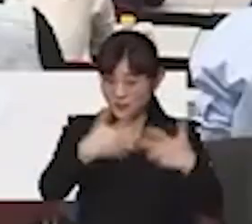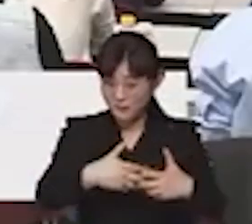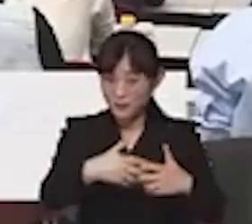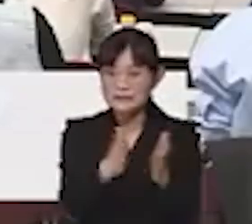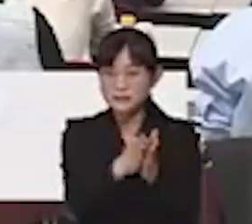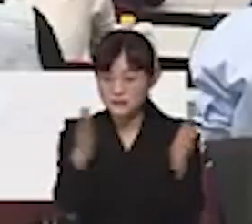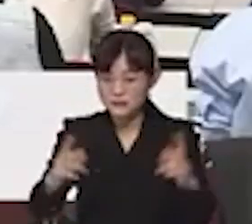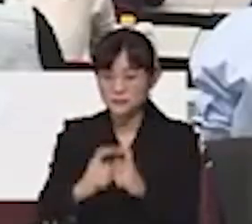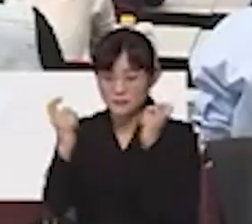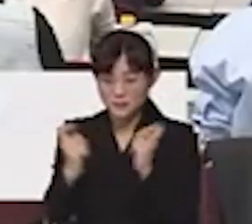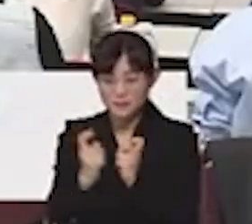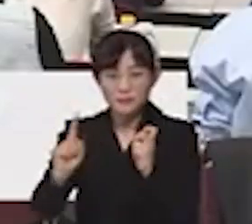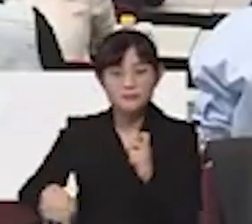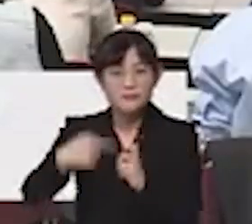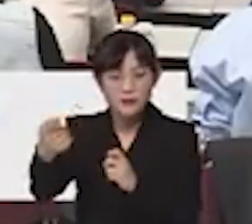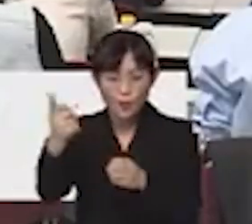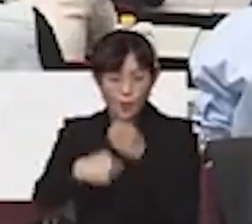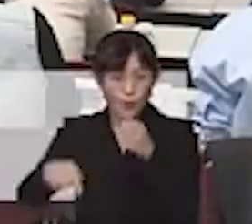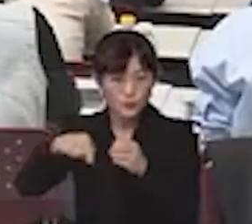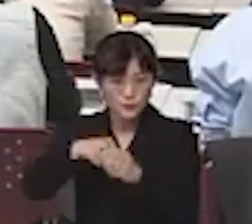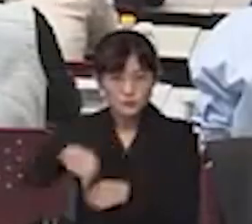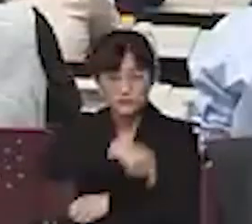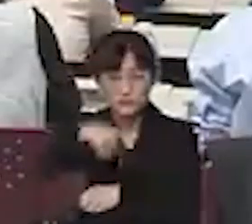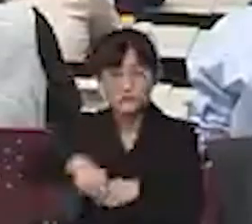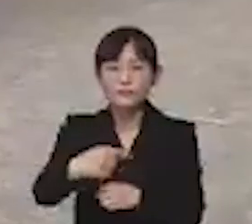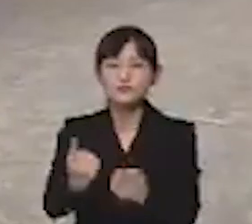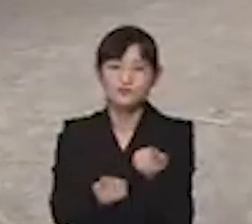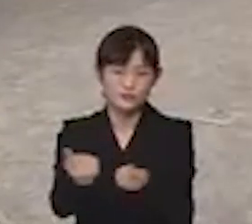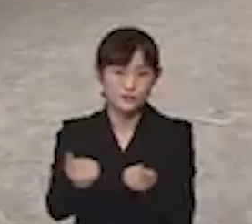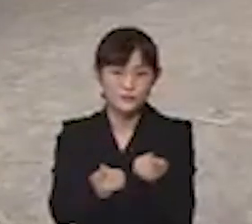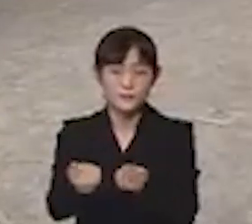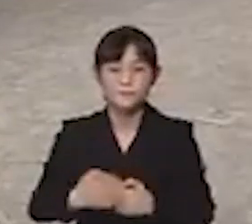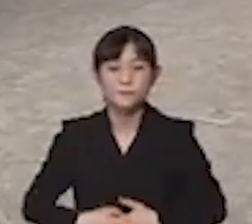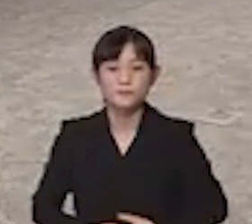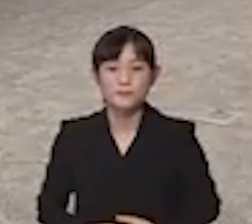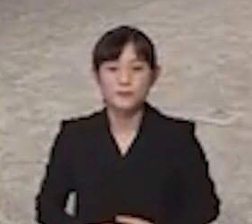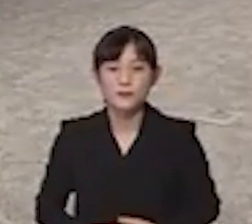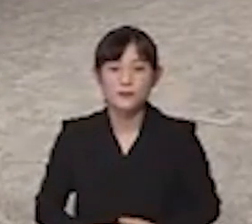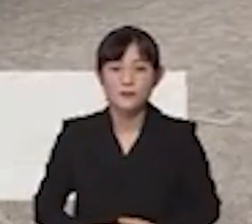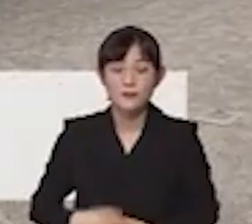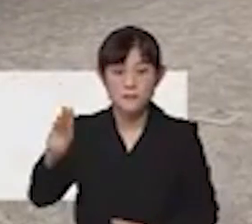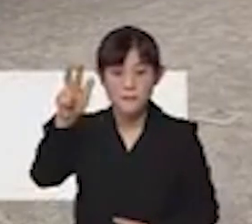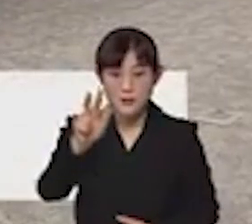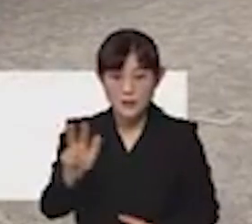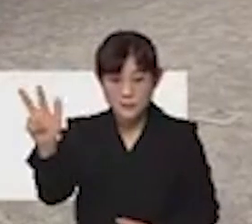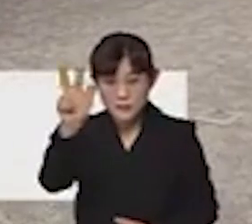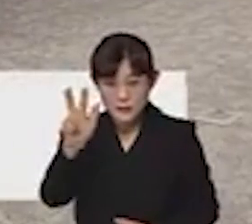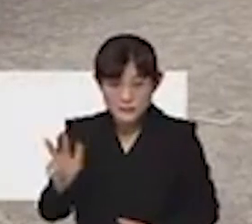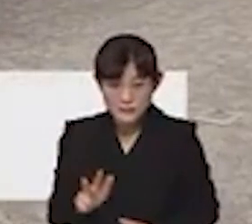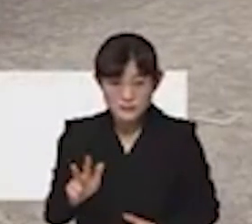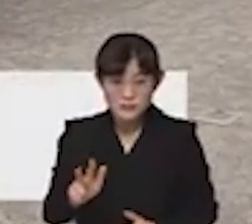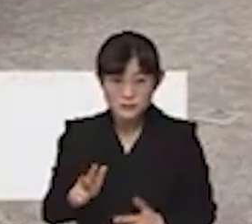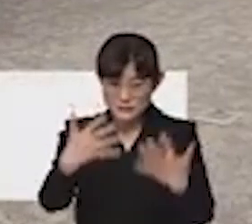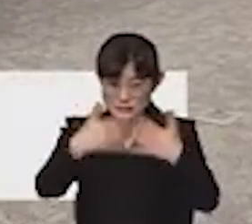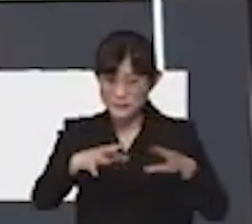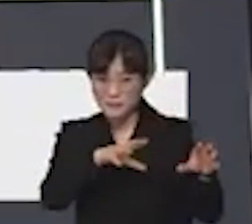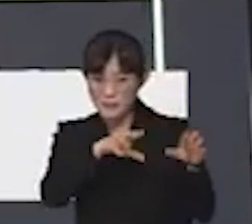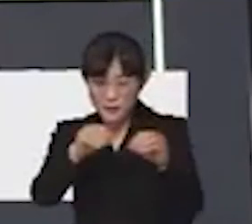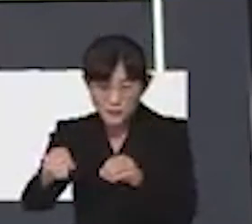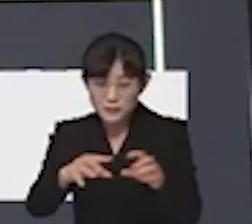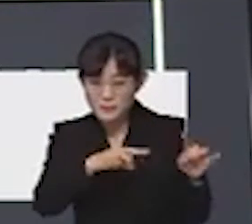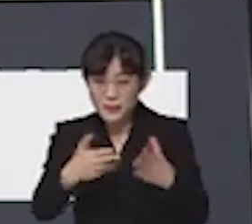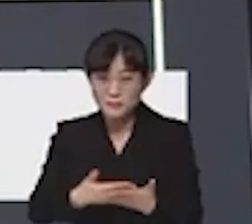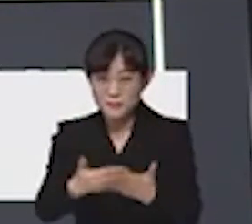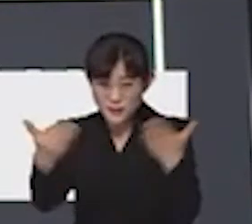시작으로 민간 보유 설비와 원전 순으로 실시됩니다. 발전기 정지하거나 송전망에 이제 과부하가 발생해서